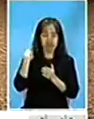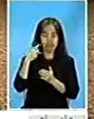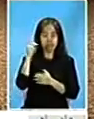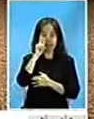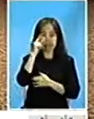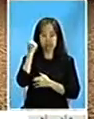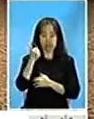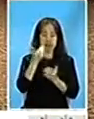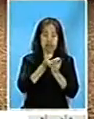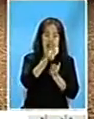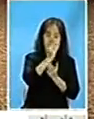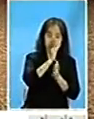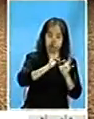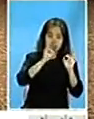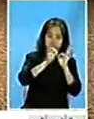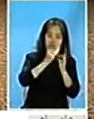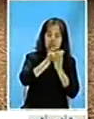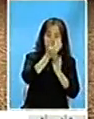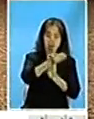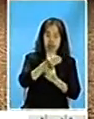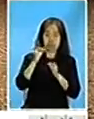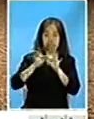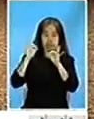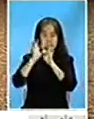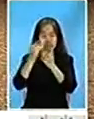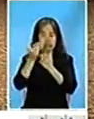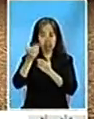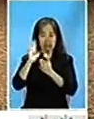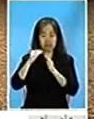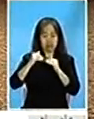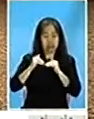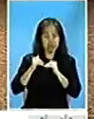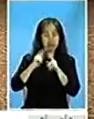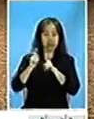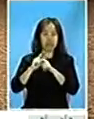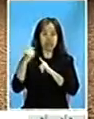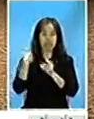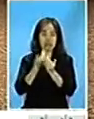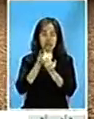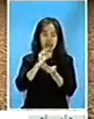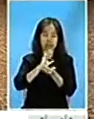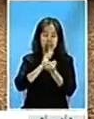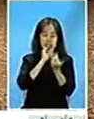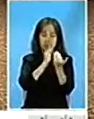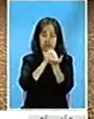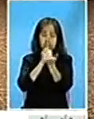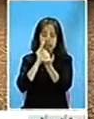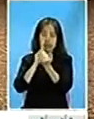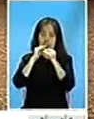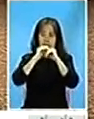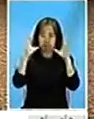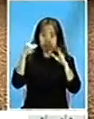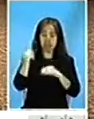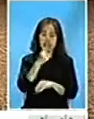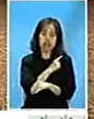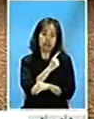ไรไม่ควรจ่ายก็ไม่ต้องจ่ายนะคะอันไหนสมควรจ่ายก็เกาให้ถูกที่คันนะคะแล้วก็ใช้งบให้ตรงไปตรงมาไม่โปร่งใสมีวินัยอย่